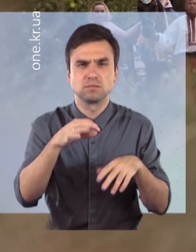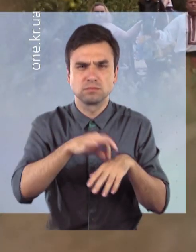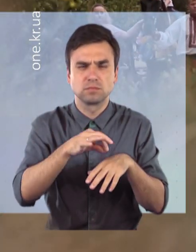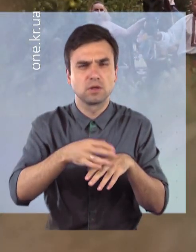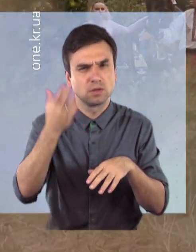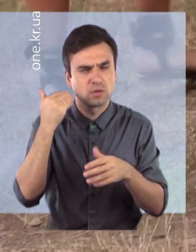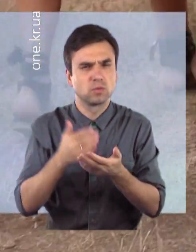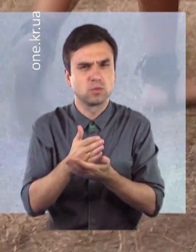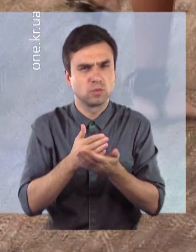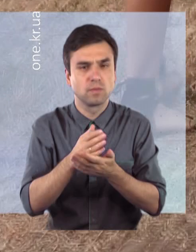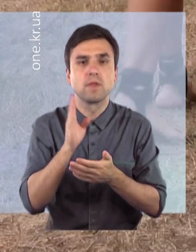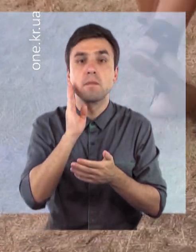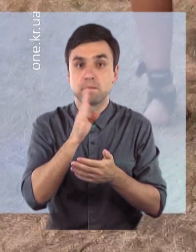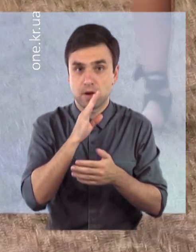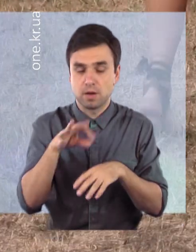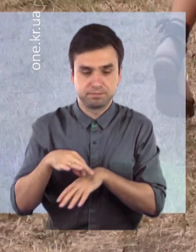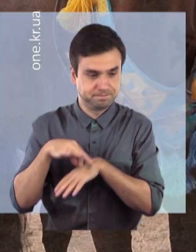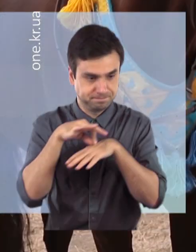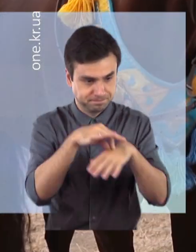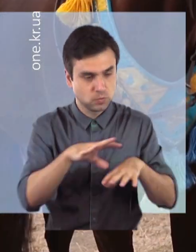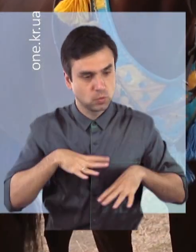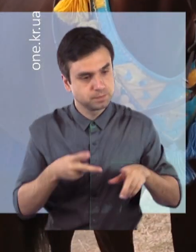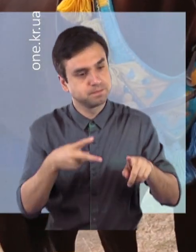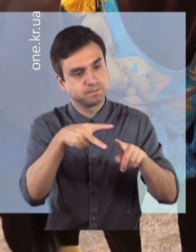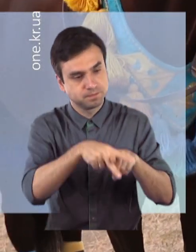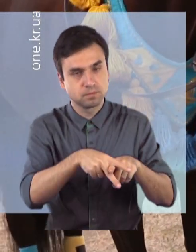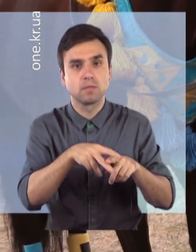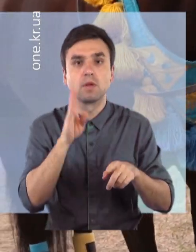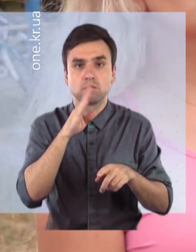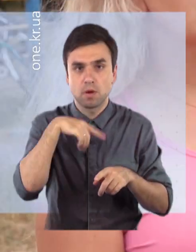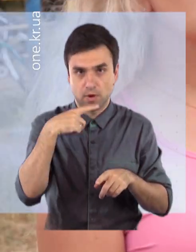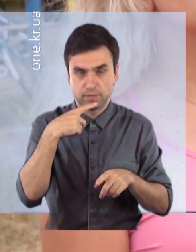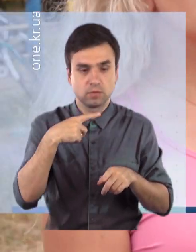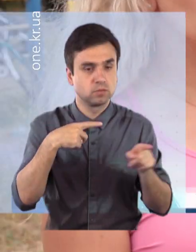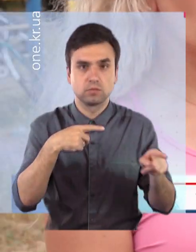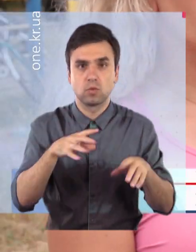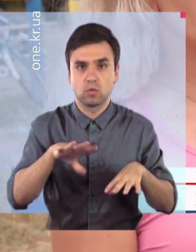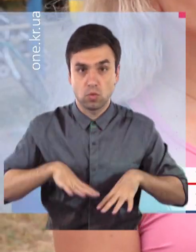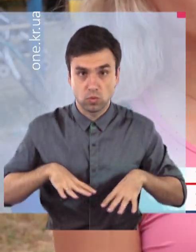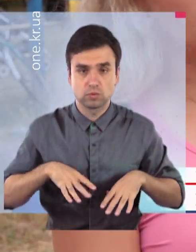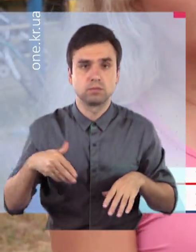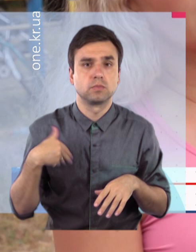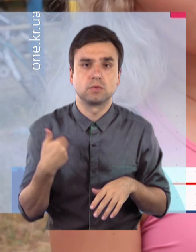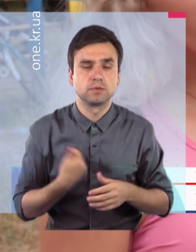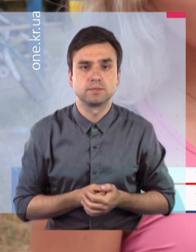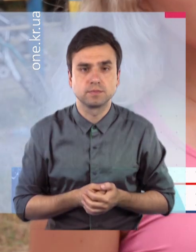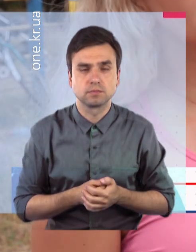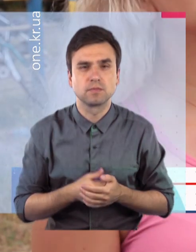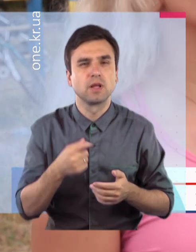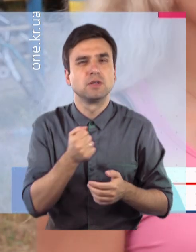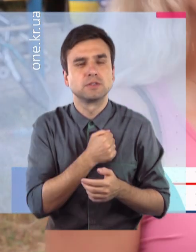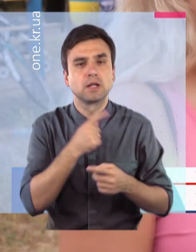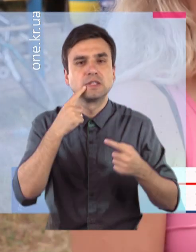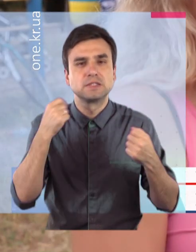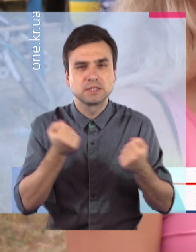запевняє, що за рахунок таких міні-тренувань її сину стає набагато краще. Дуже жалко, що не катаємося зимою. Тому що от як ми катаємося ціле